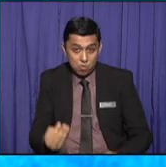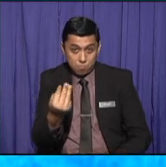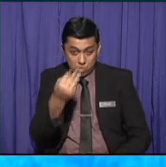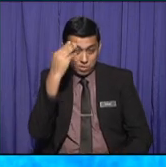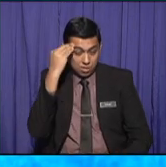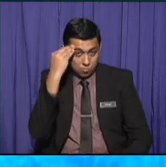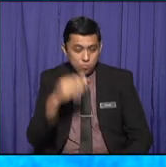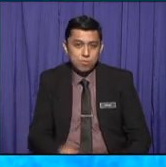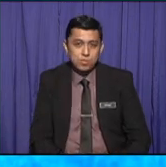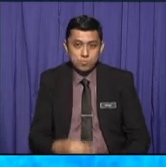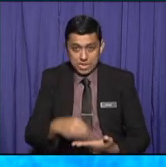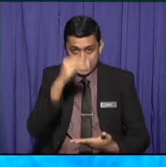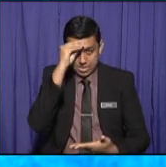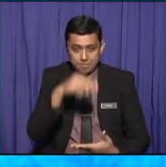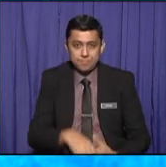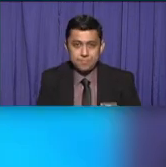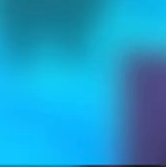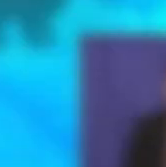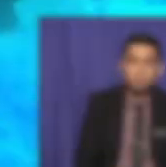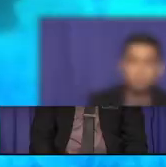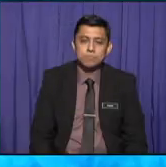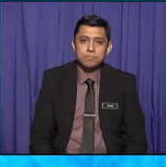Jom kita belajar.